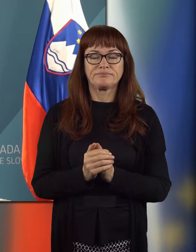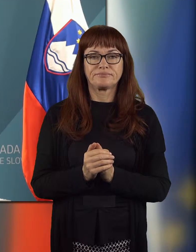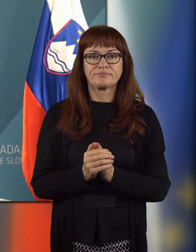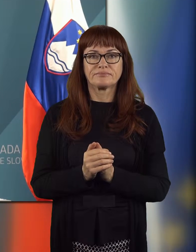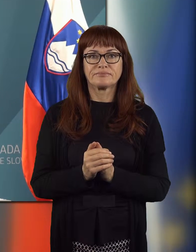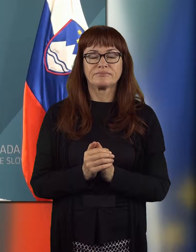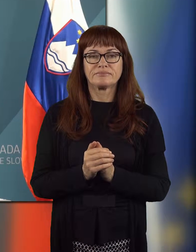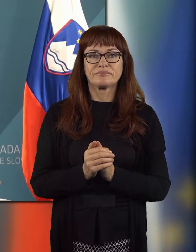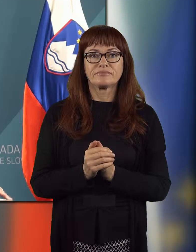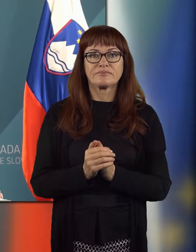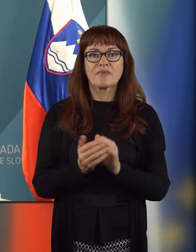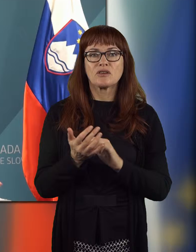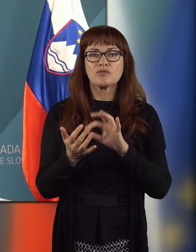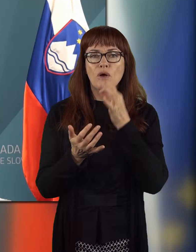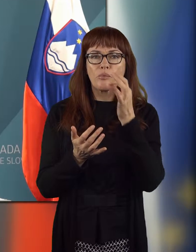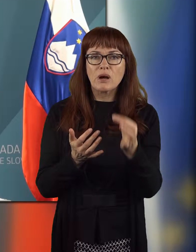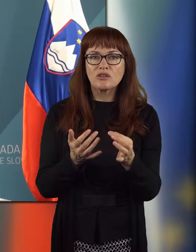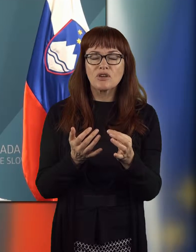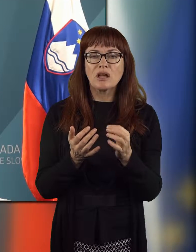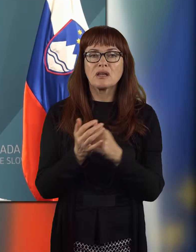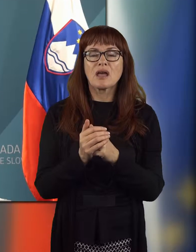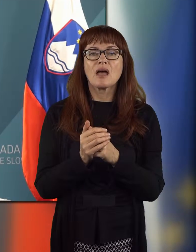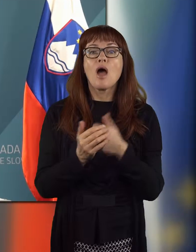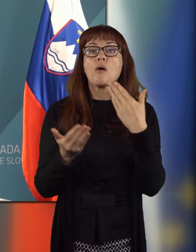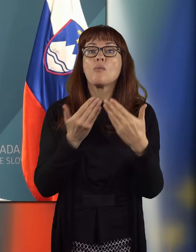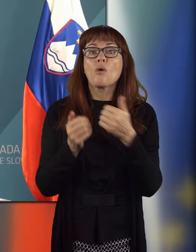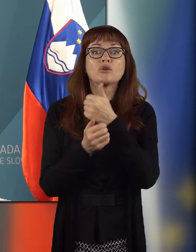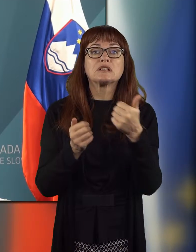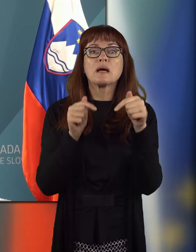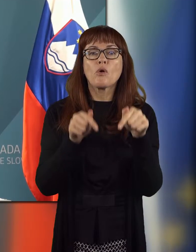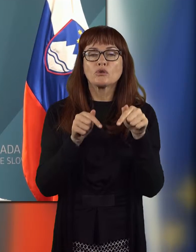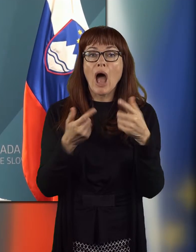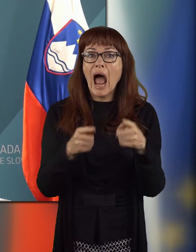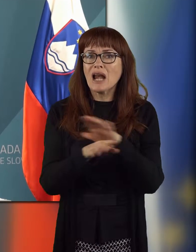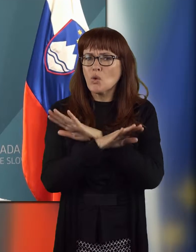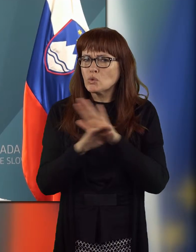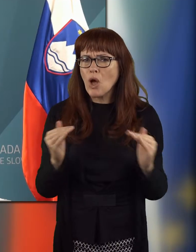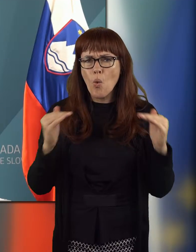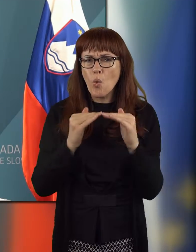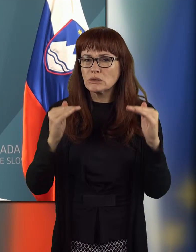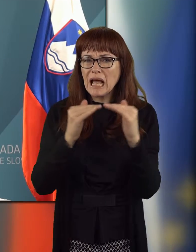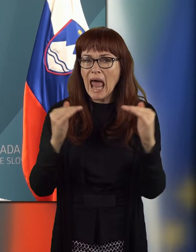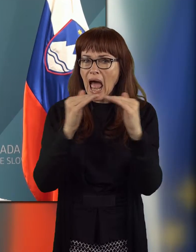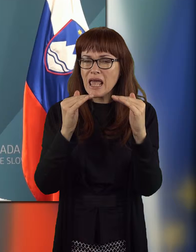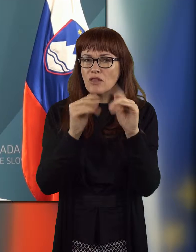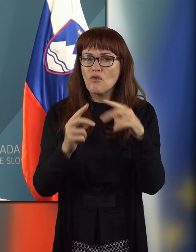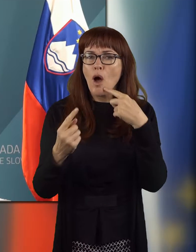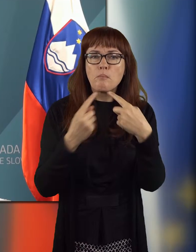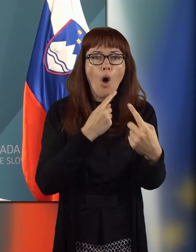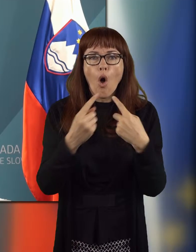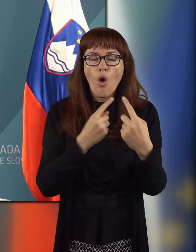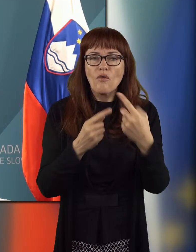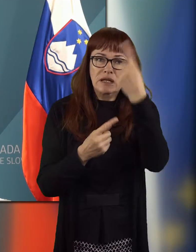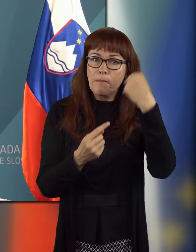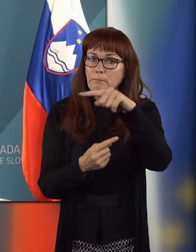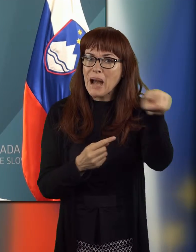Hvala. Irina Joveva, Pop TV. Mogoče samo to, je to vse usklajeno oziroma v pogovorih,